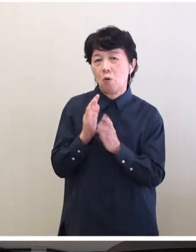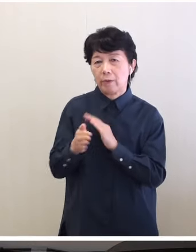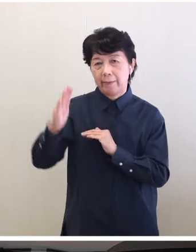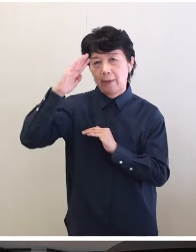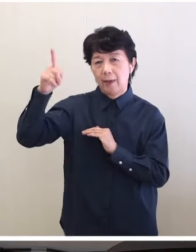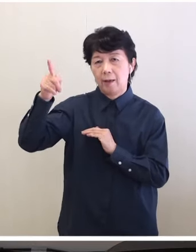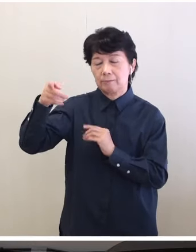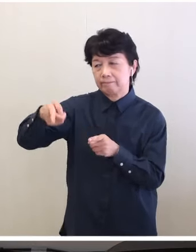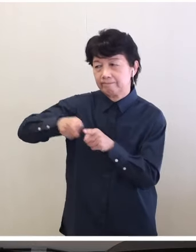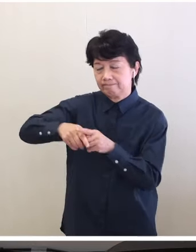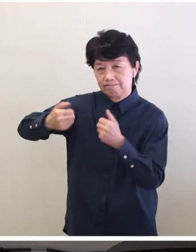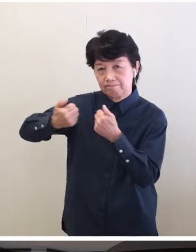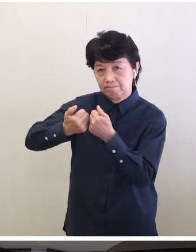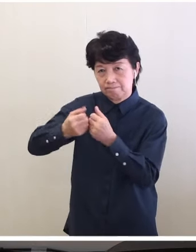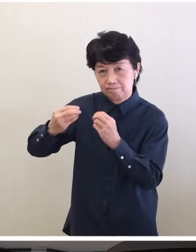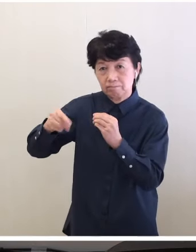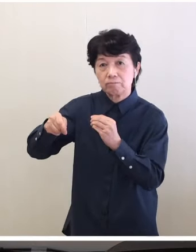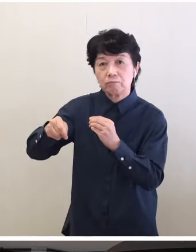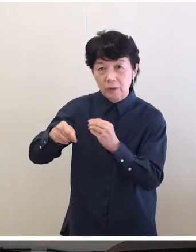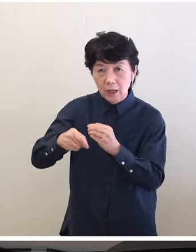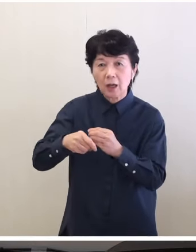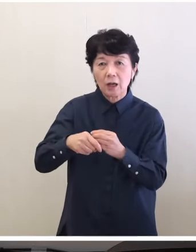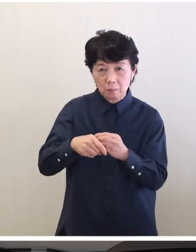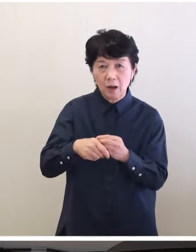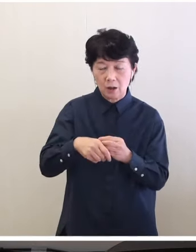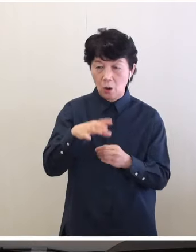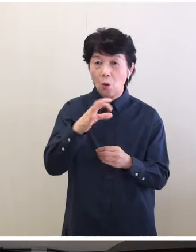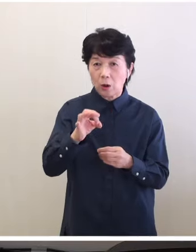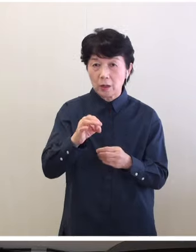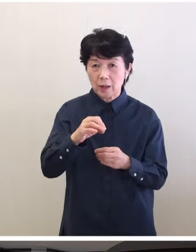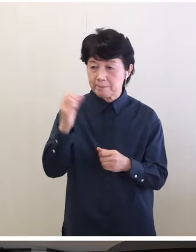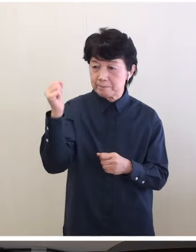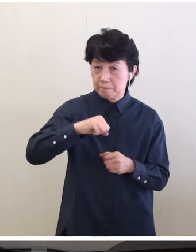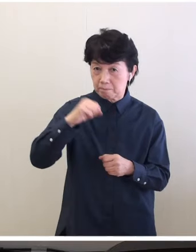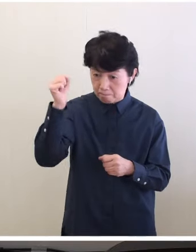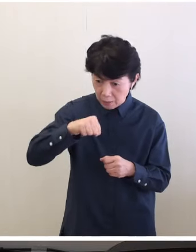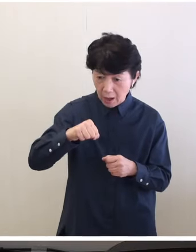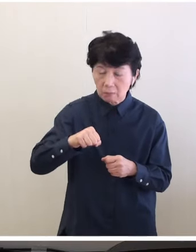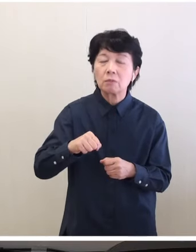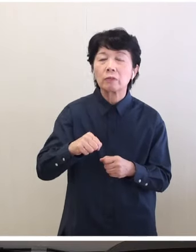ながらですね、補正予算を議決をいただきましたら、まあ、速